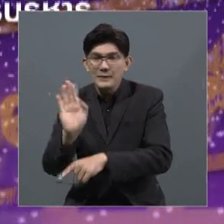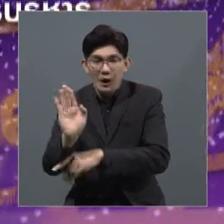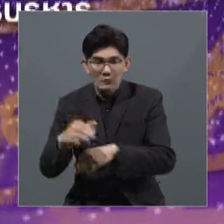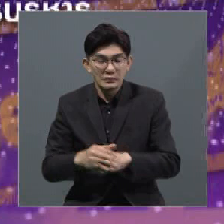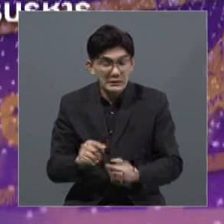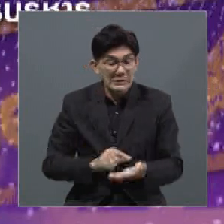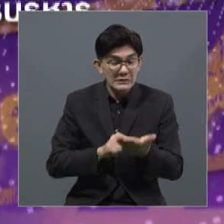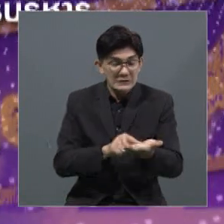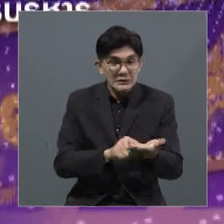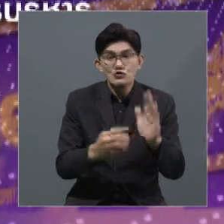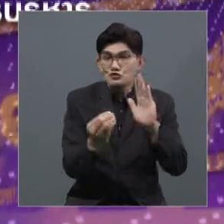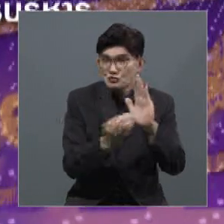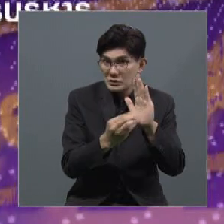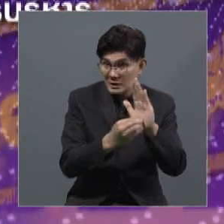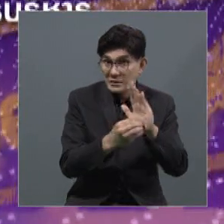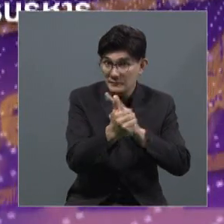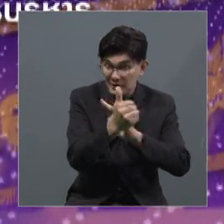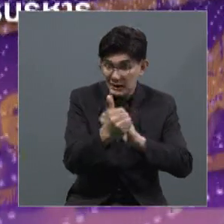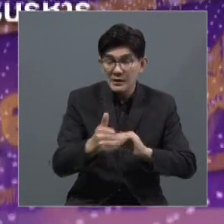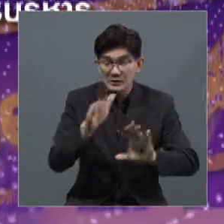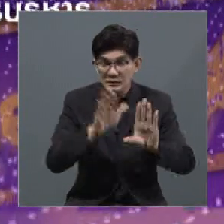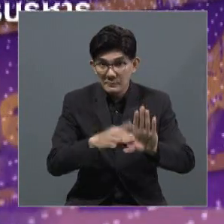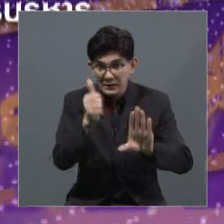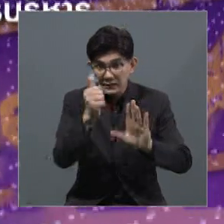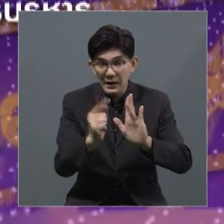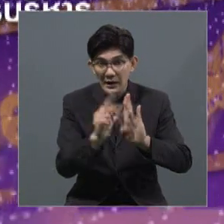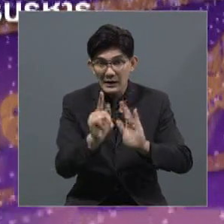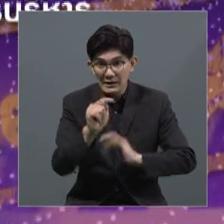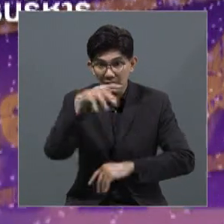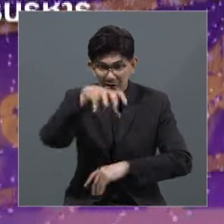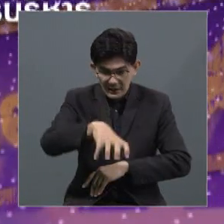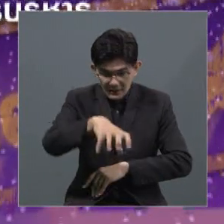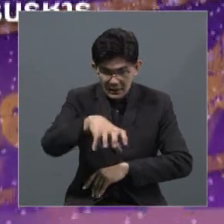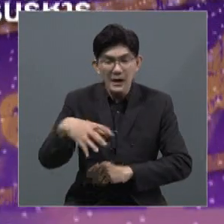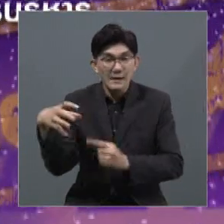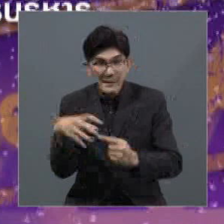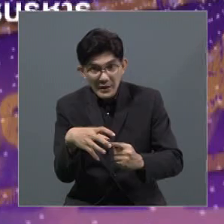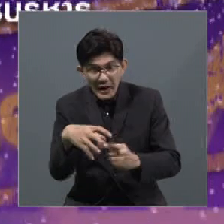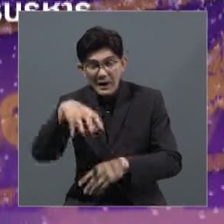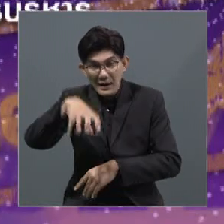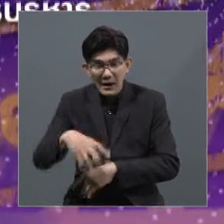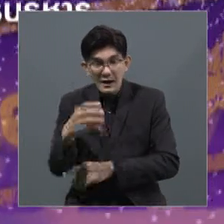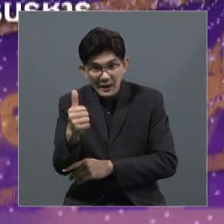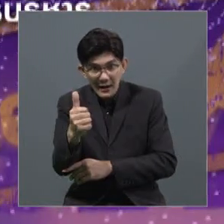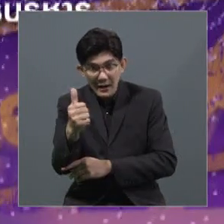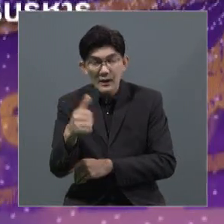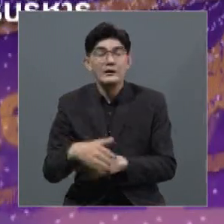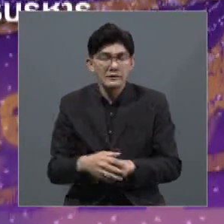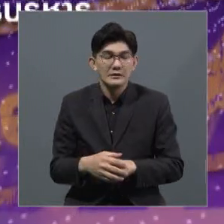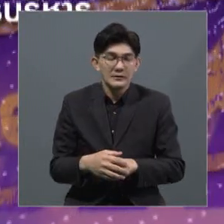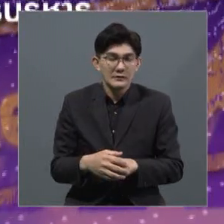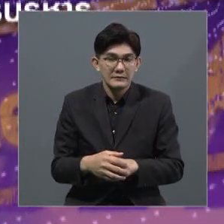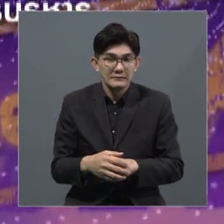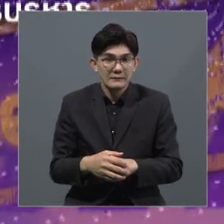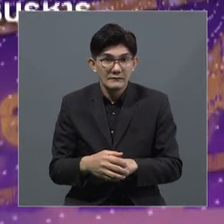ยื่นได้ที่กรุงเทพมหานครลงทะเบียนที่สำนักงานเขตเมืองพัทยาลงทะเบียนที่ศาลาว่าการเมืองพัทย